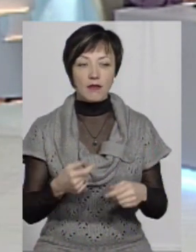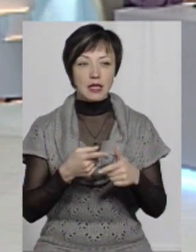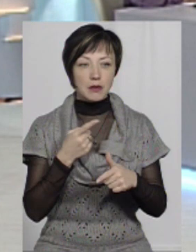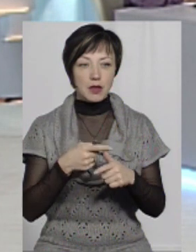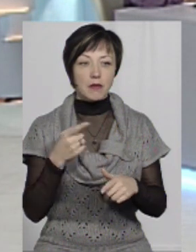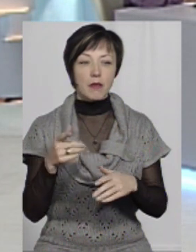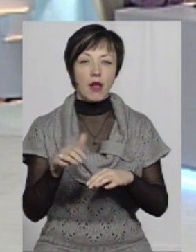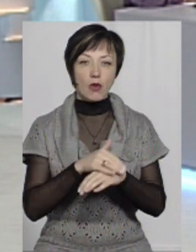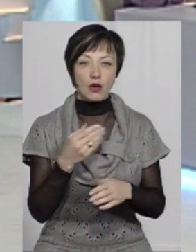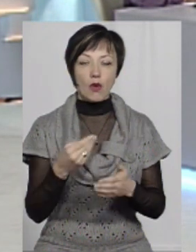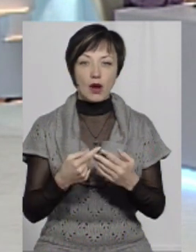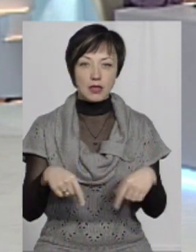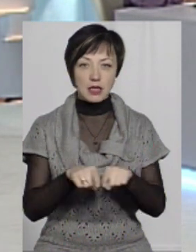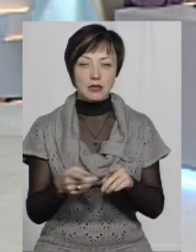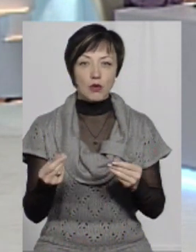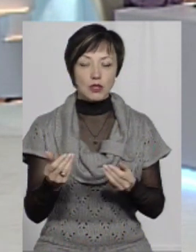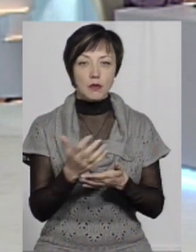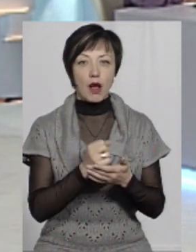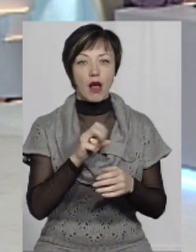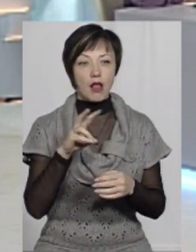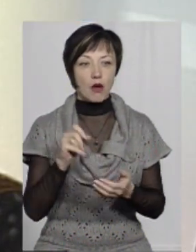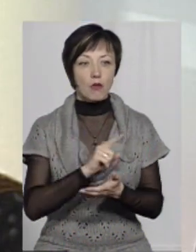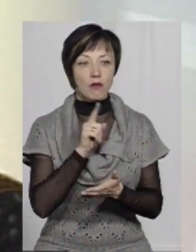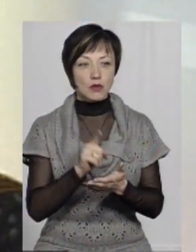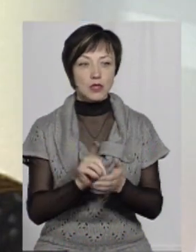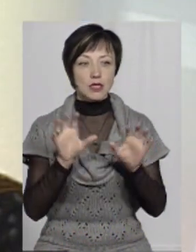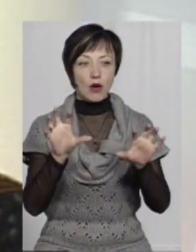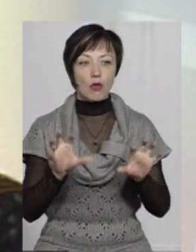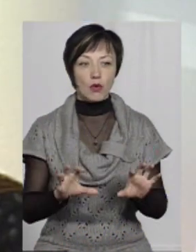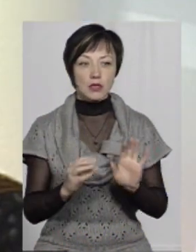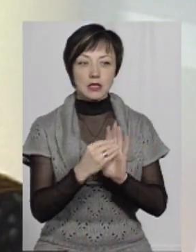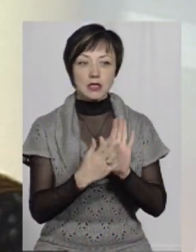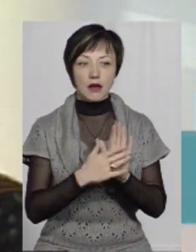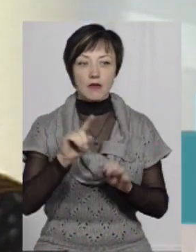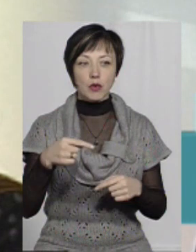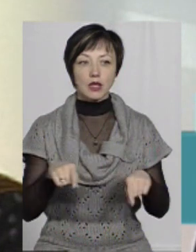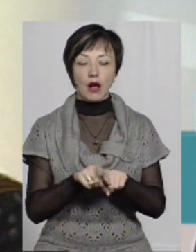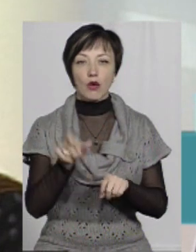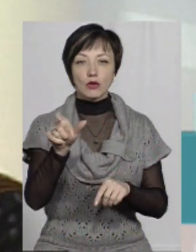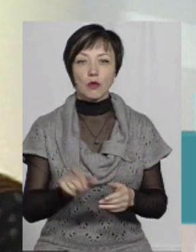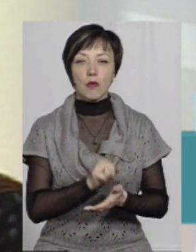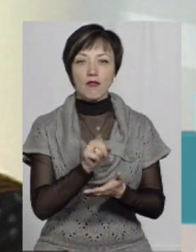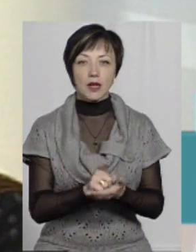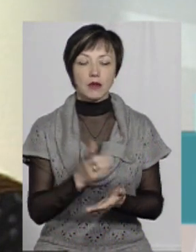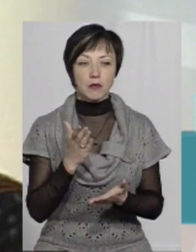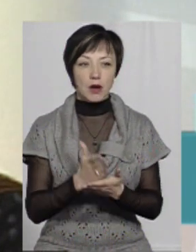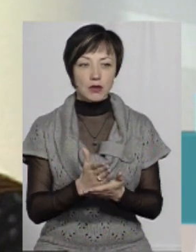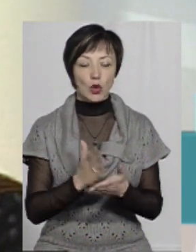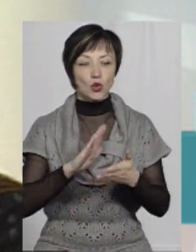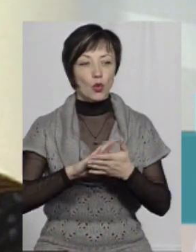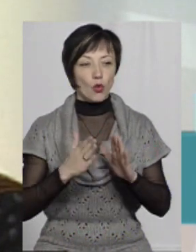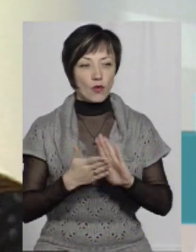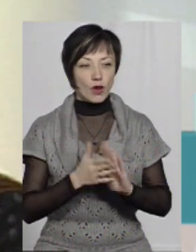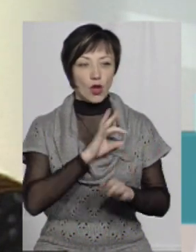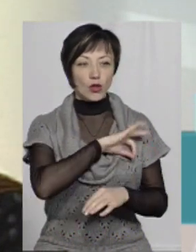імені благодійних організацій збирати ці кошти, але обов'язково закон ставить вимогу, що така особа, вона повинна мати